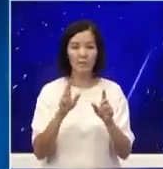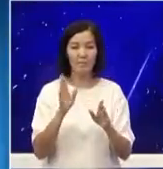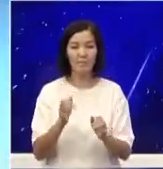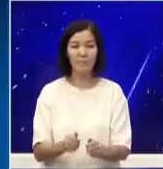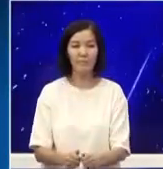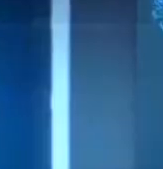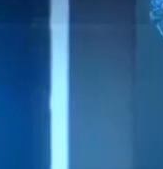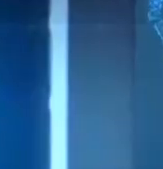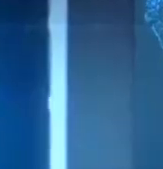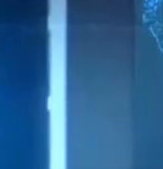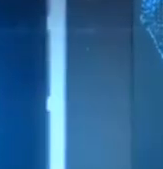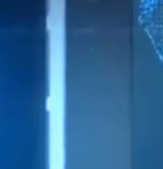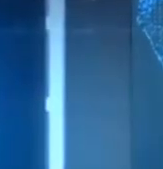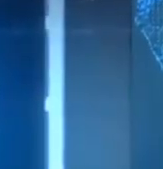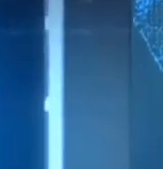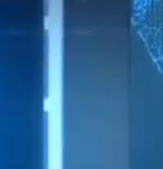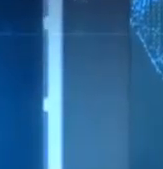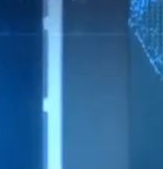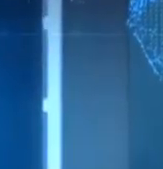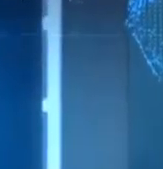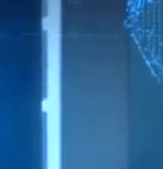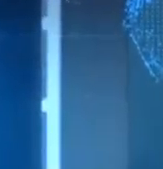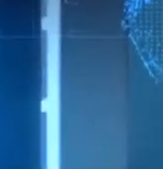Жетісу арнасы, Талдықорған.